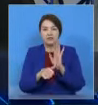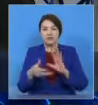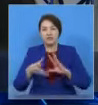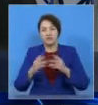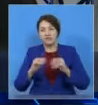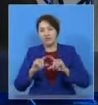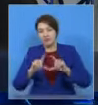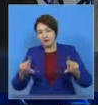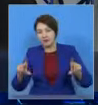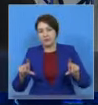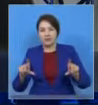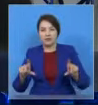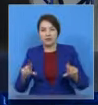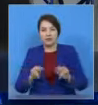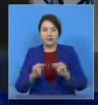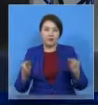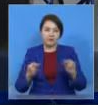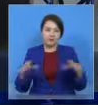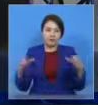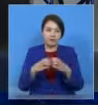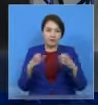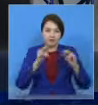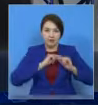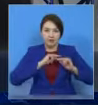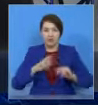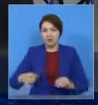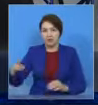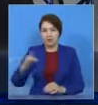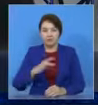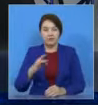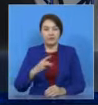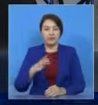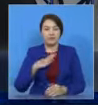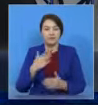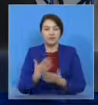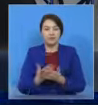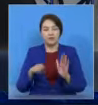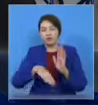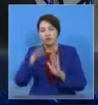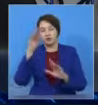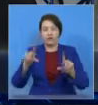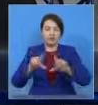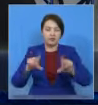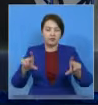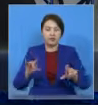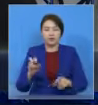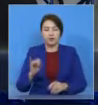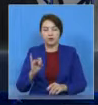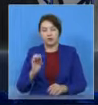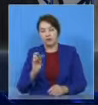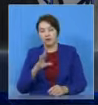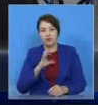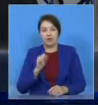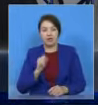білім беретін орта мектептің педагогикалық ұжымы республикалық деңгейдегі үздік мектеп номинациясы